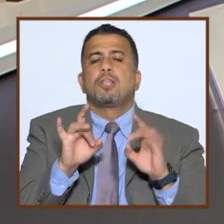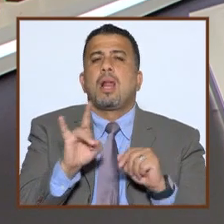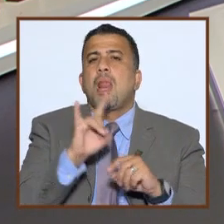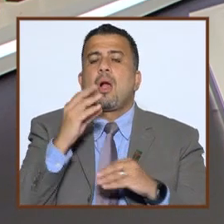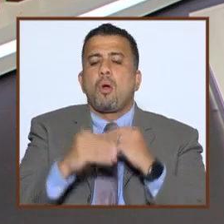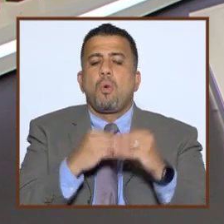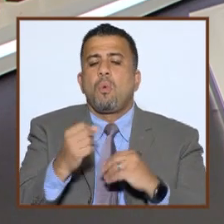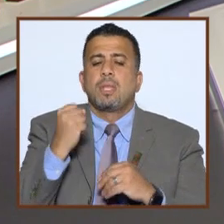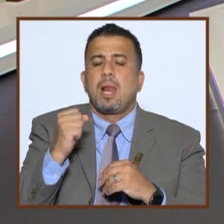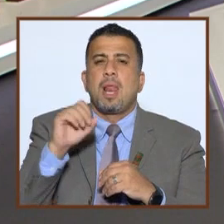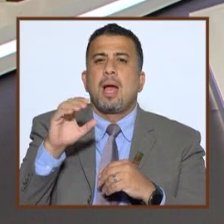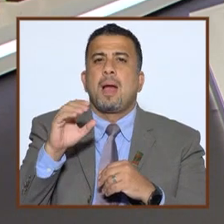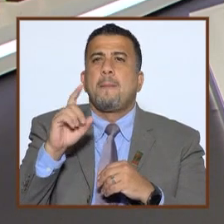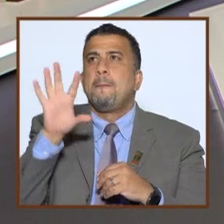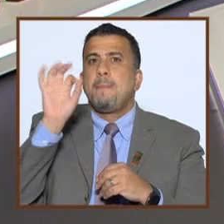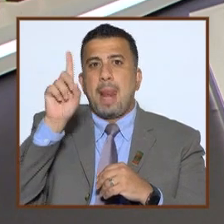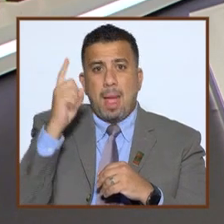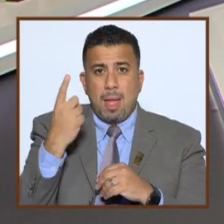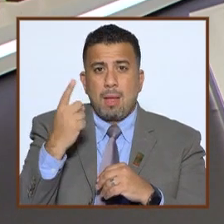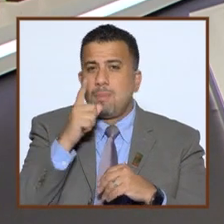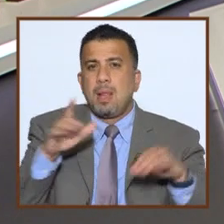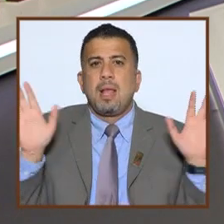عليه السلام